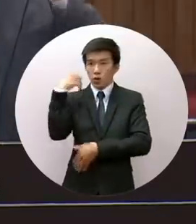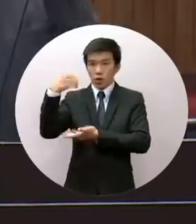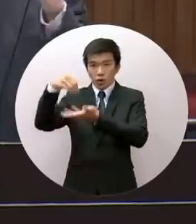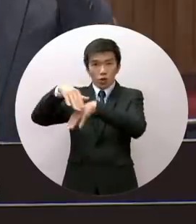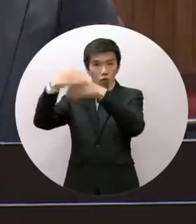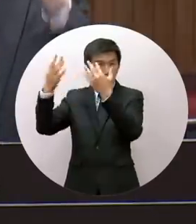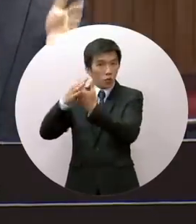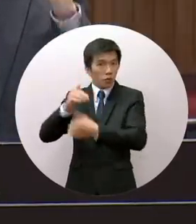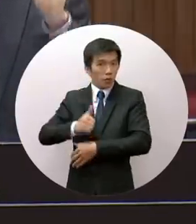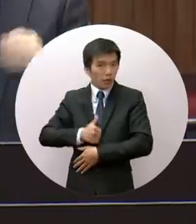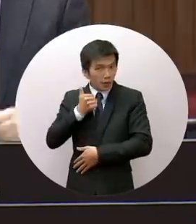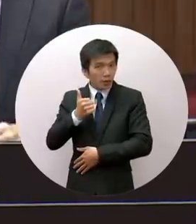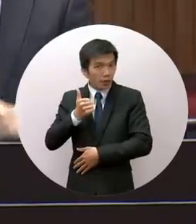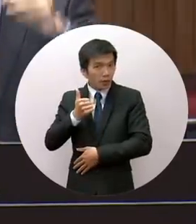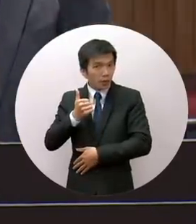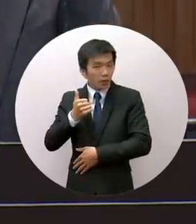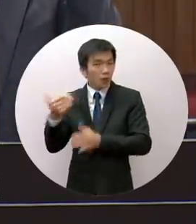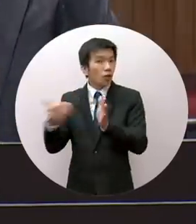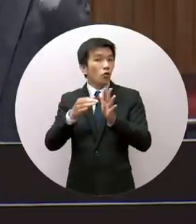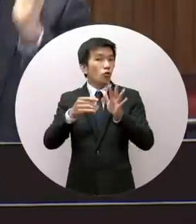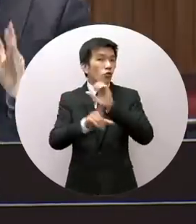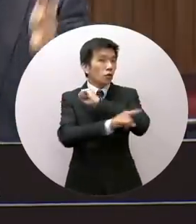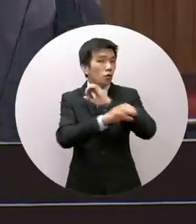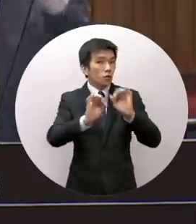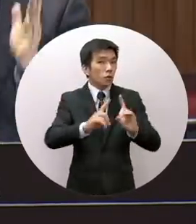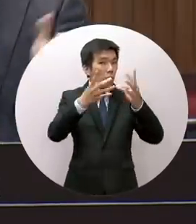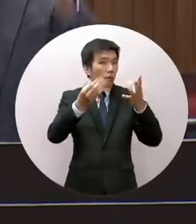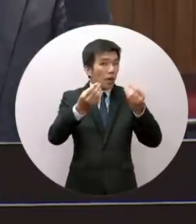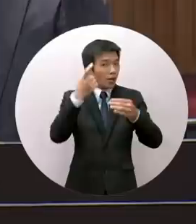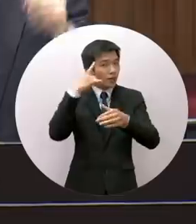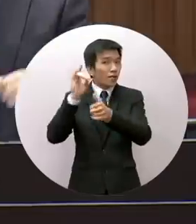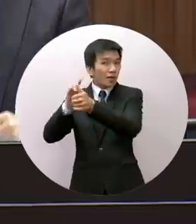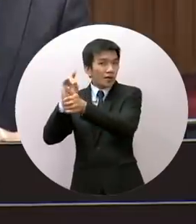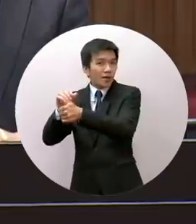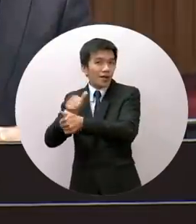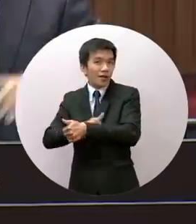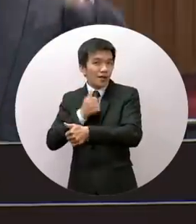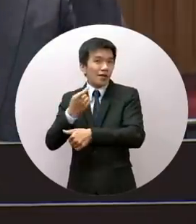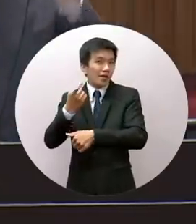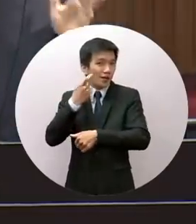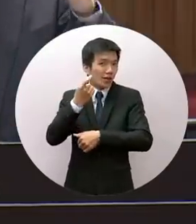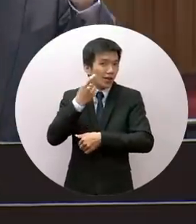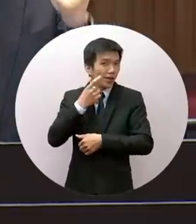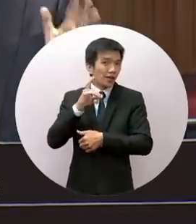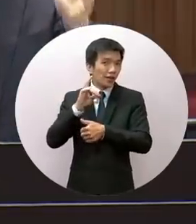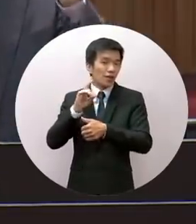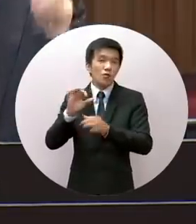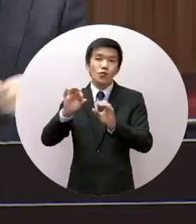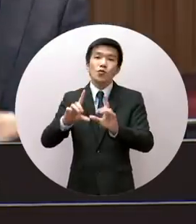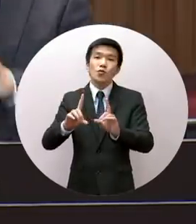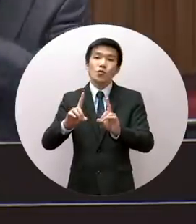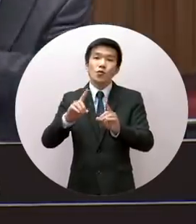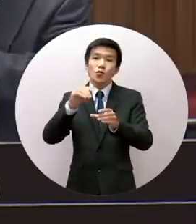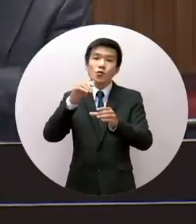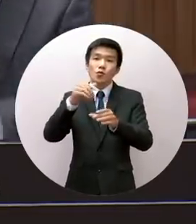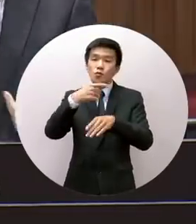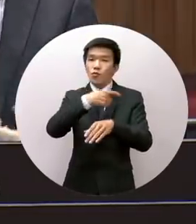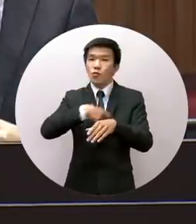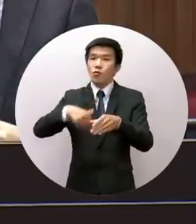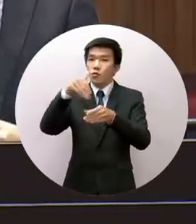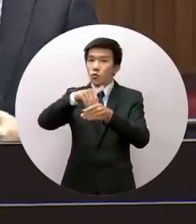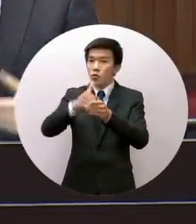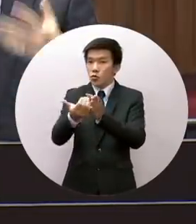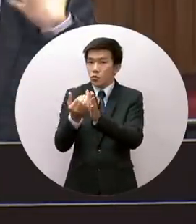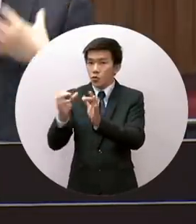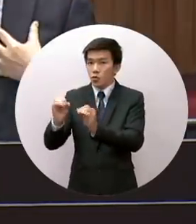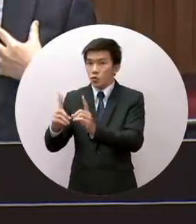解到底是涨还是不涨，也就是说部长讲的话到底是真的还是玩假的？到底是因为选举前不涨，选完以后涨，还是怎